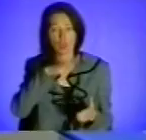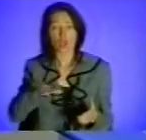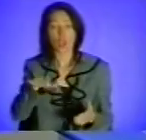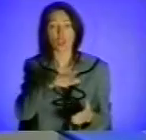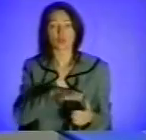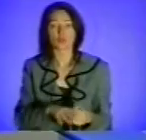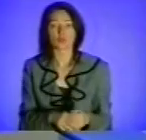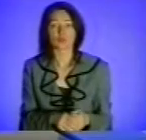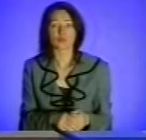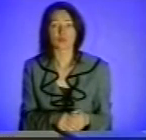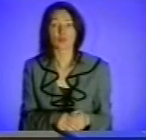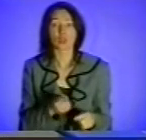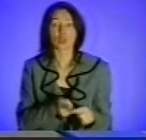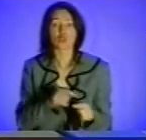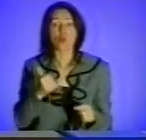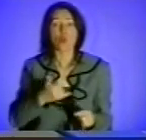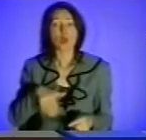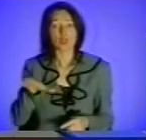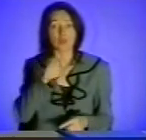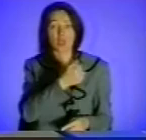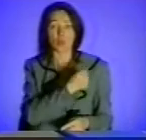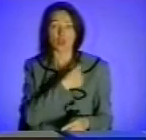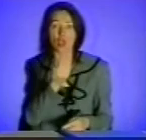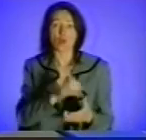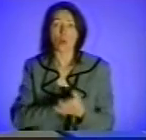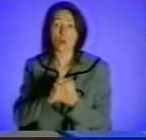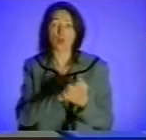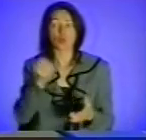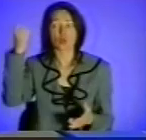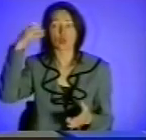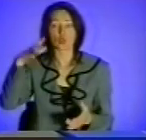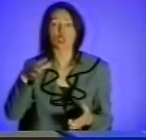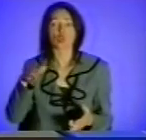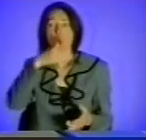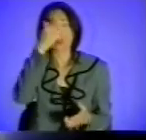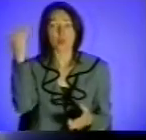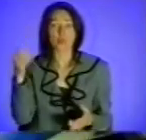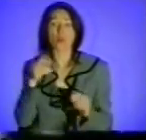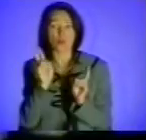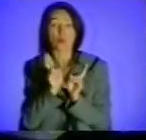На цьому у мене все. Бажаю вам мирного і сонячного неба. Побачимось.